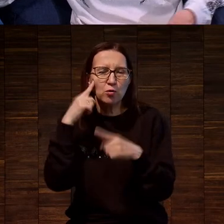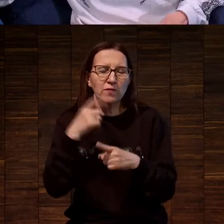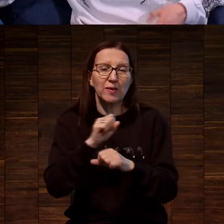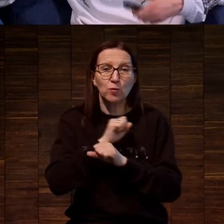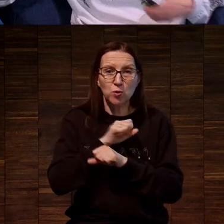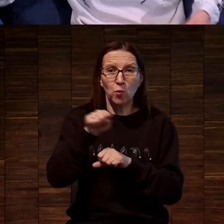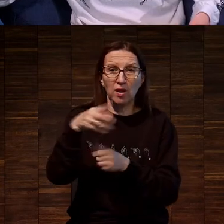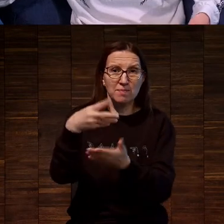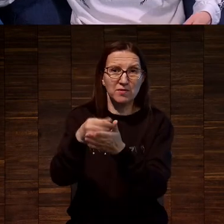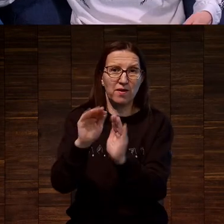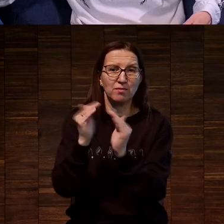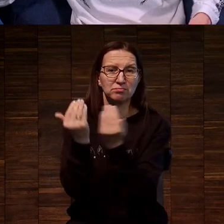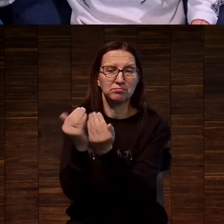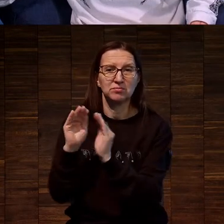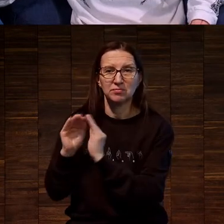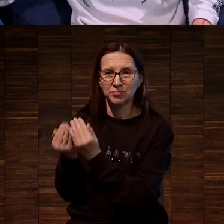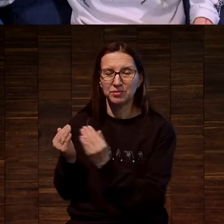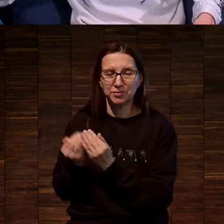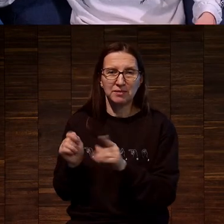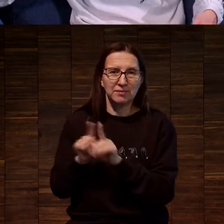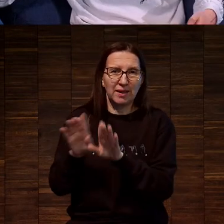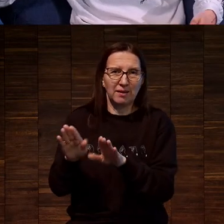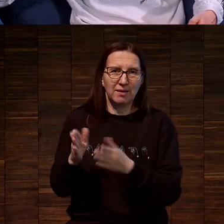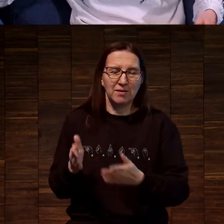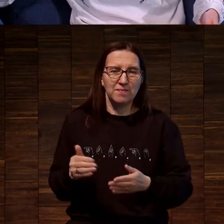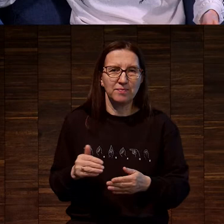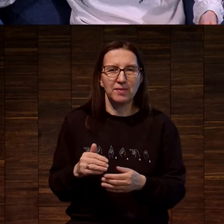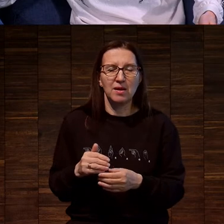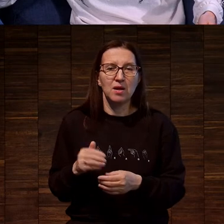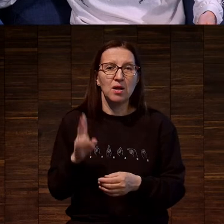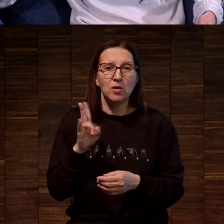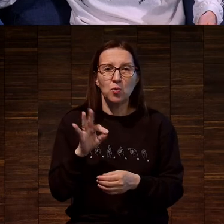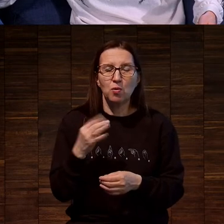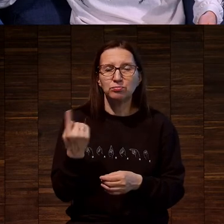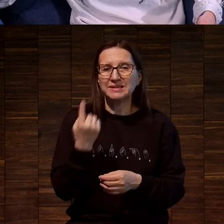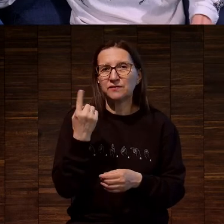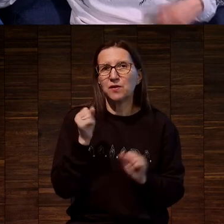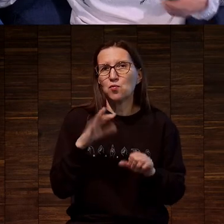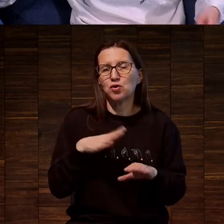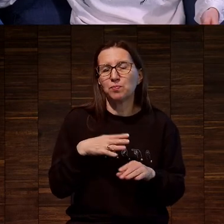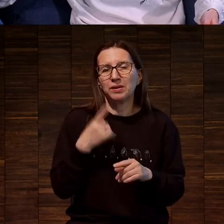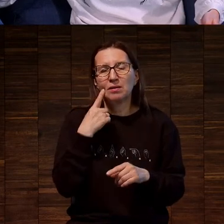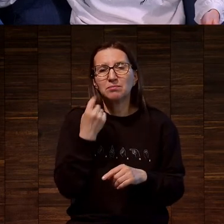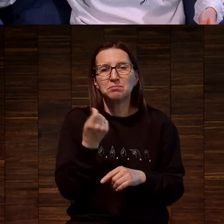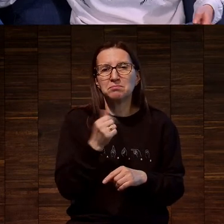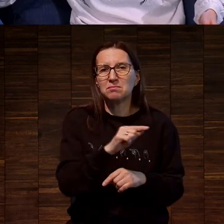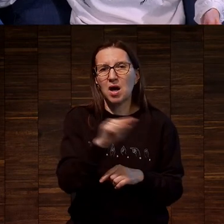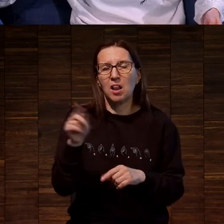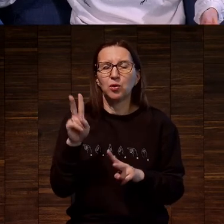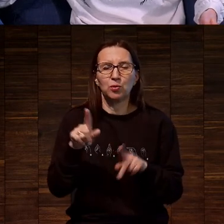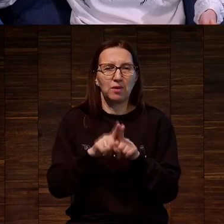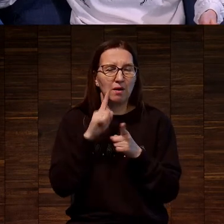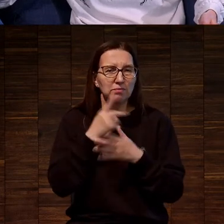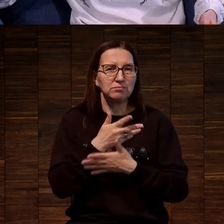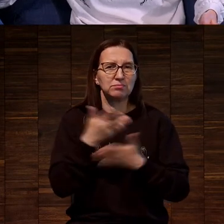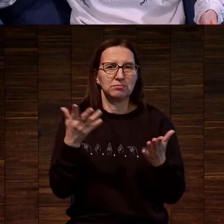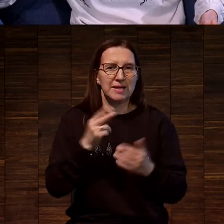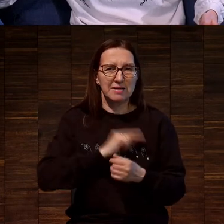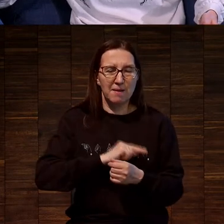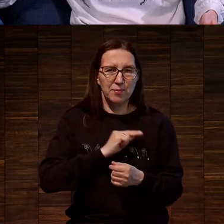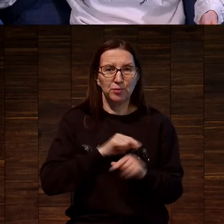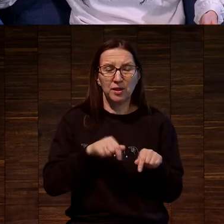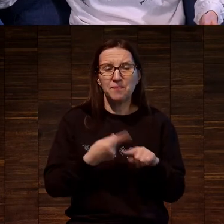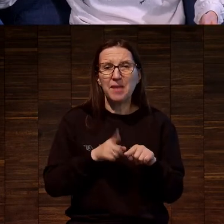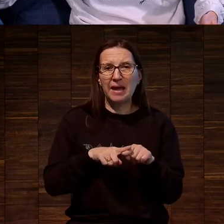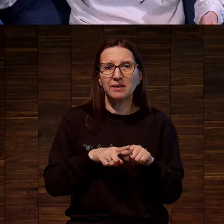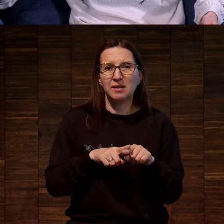это все маргинальная какая-то история, за исключением, безусловно, некоторых практик. Надо сказать, что эта схема, она,